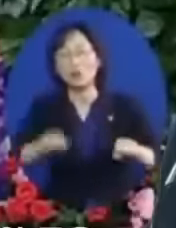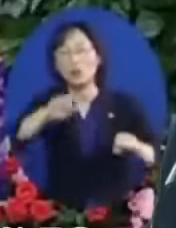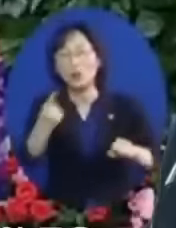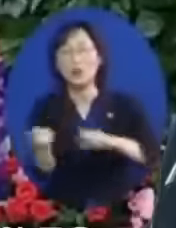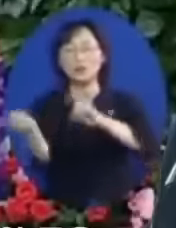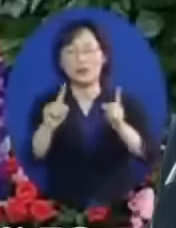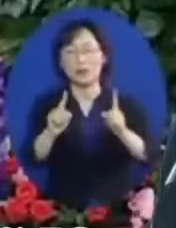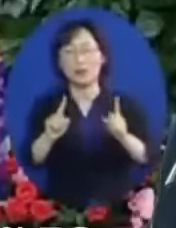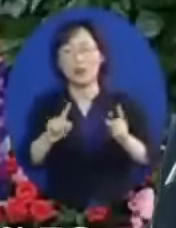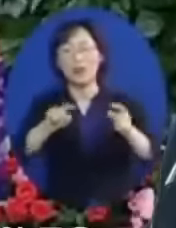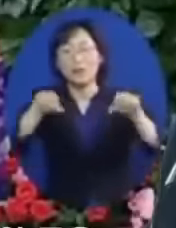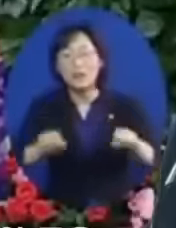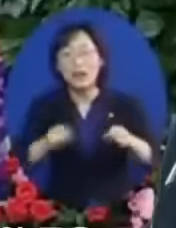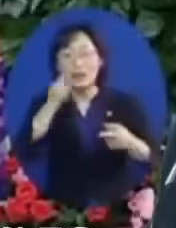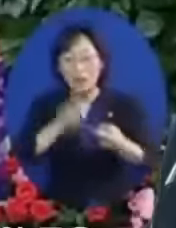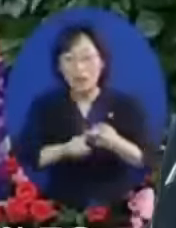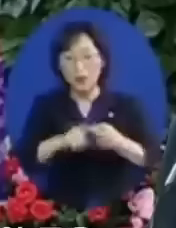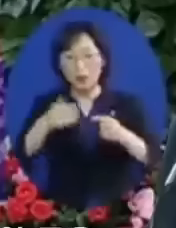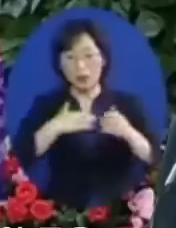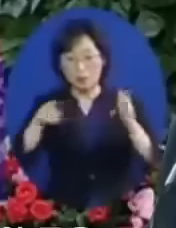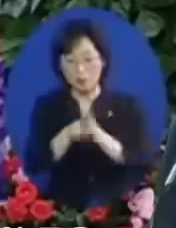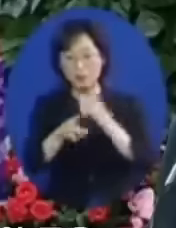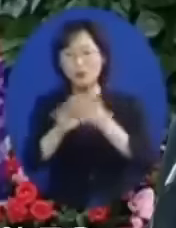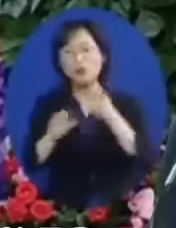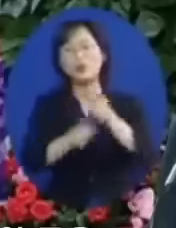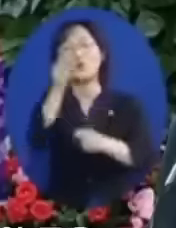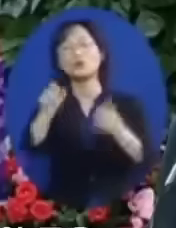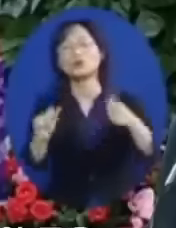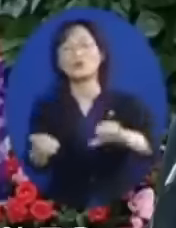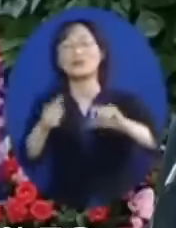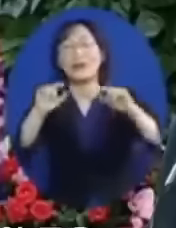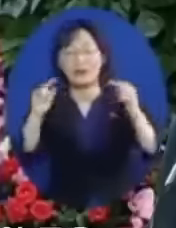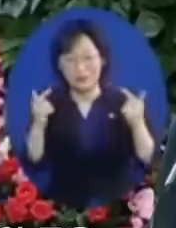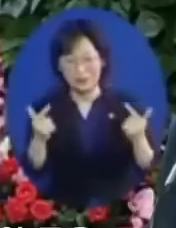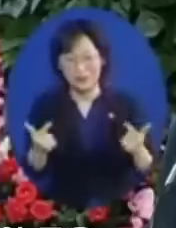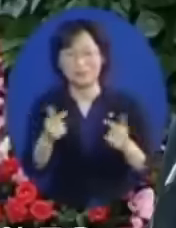살겠고 무로 살아서 나를 믿는 자는 영원히 죽지 아니하리라.